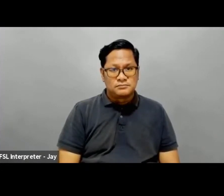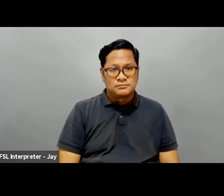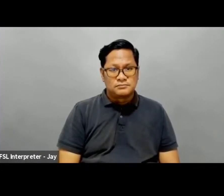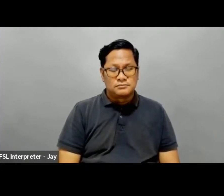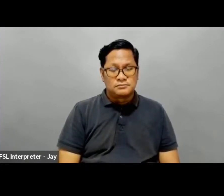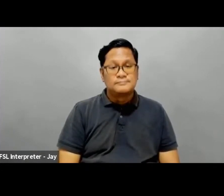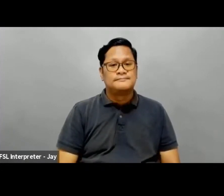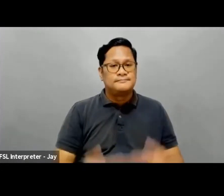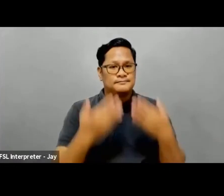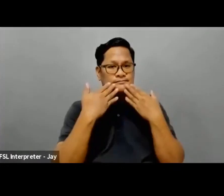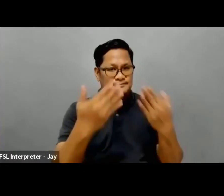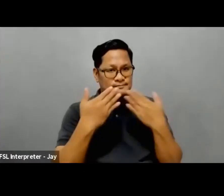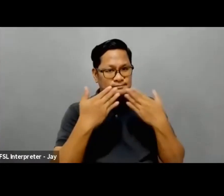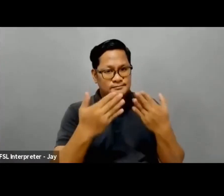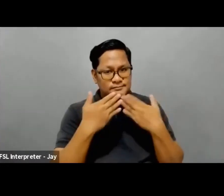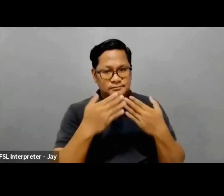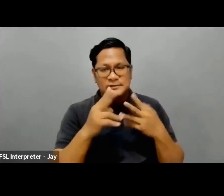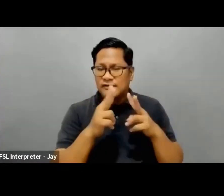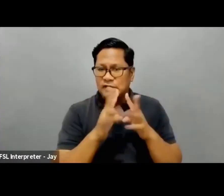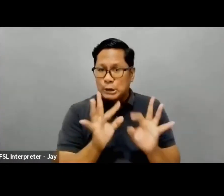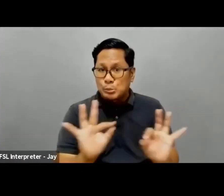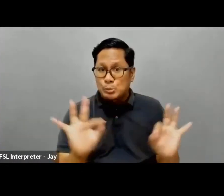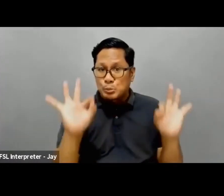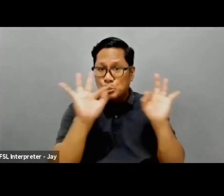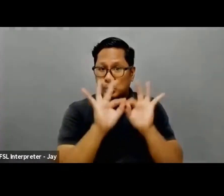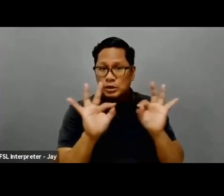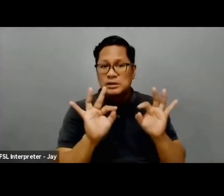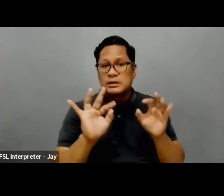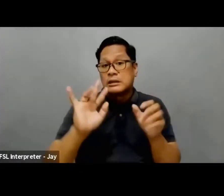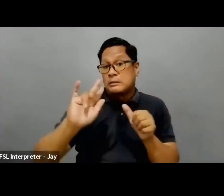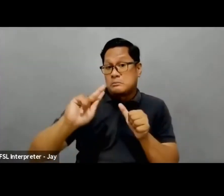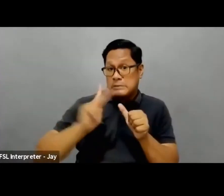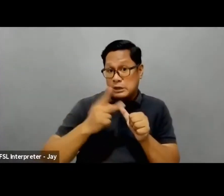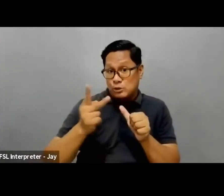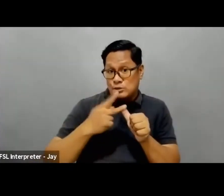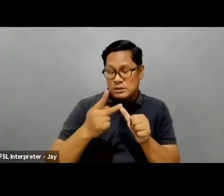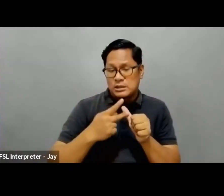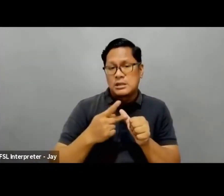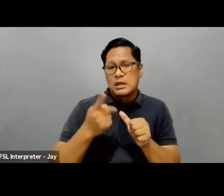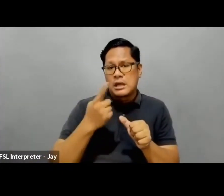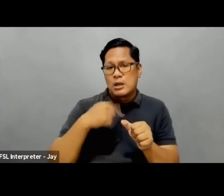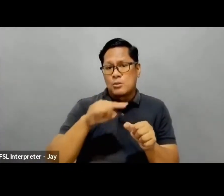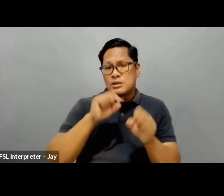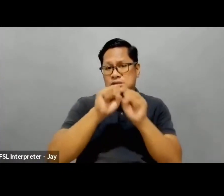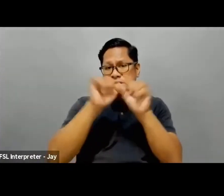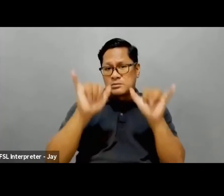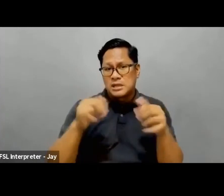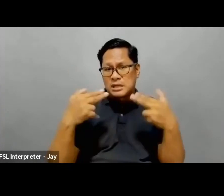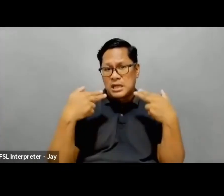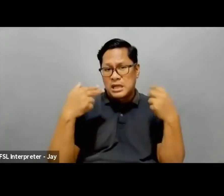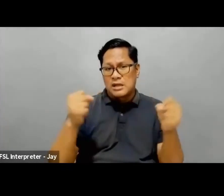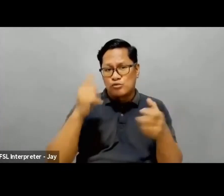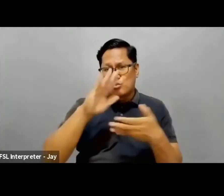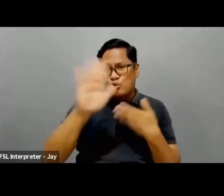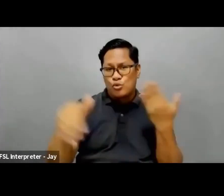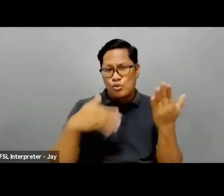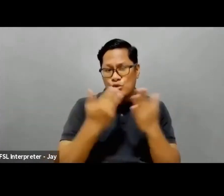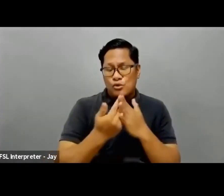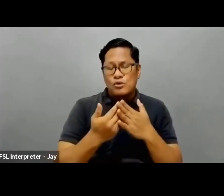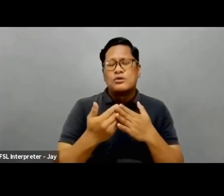Maraming salamat po. Ang pinakamahalaga po yung i-prioridad talaga yung sistemang pangkalusugan ng lahat ng mamamayan